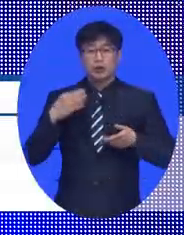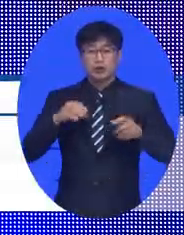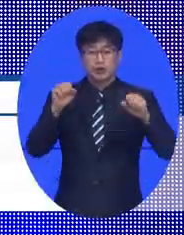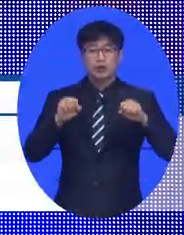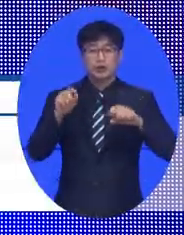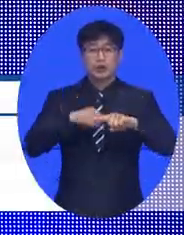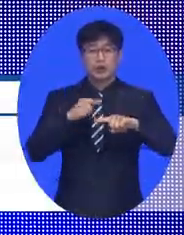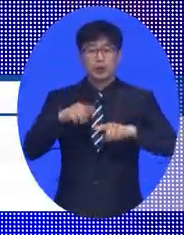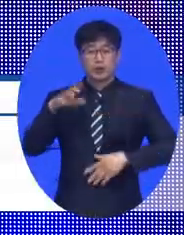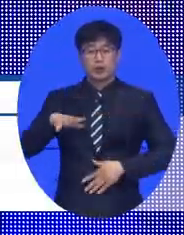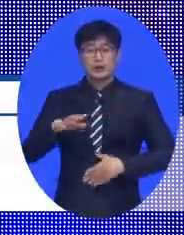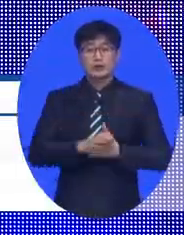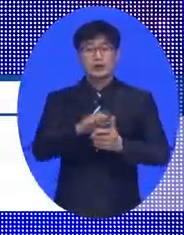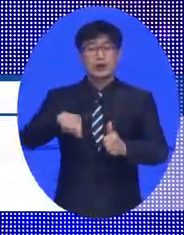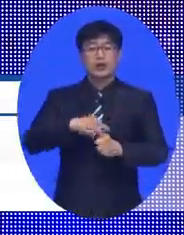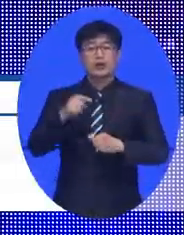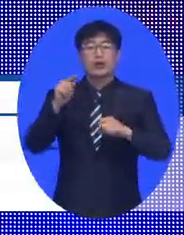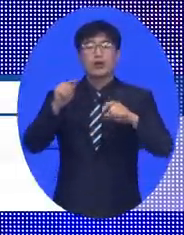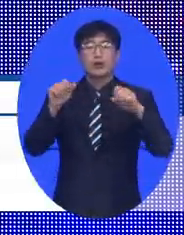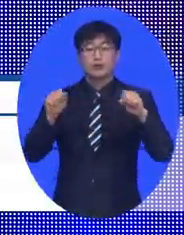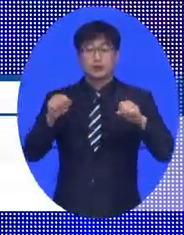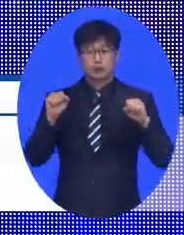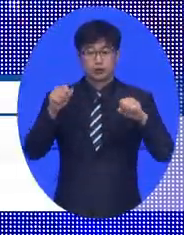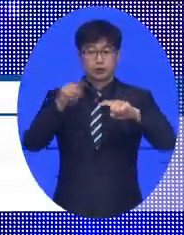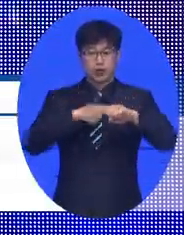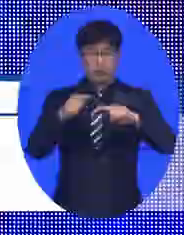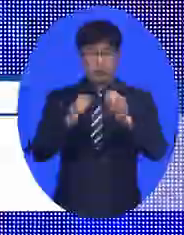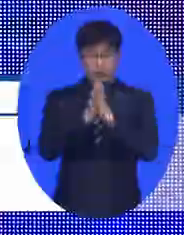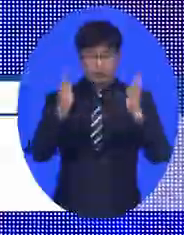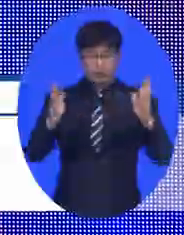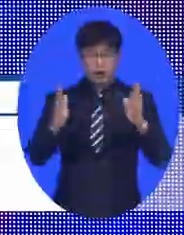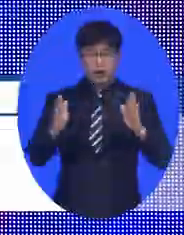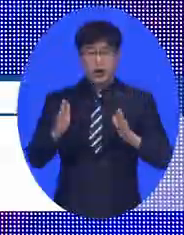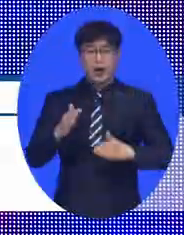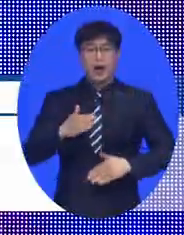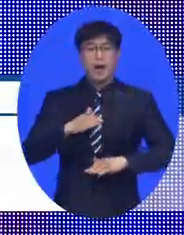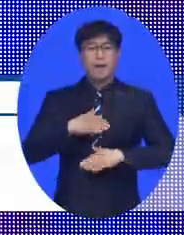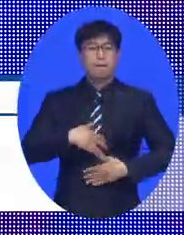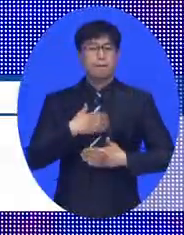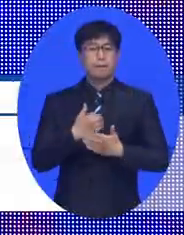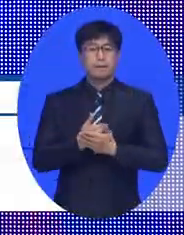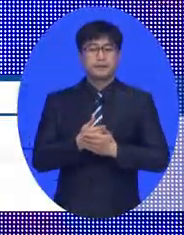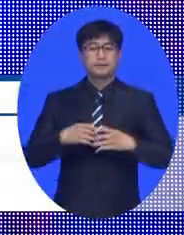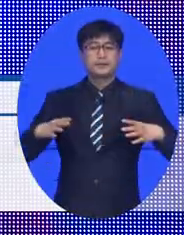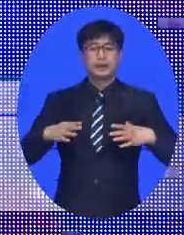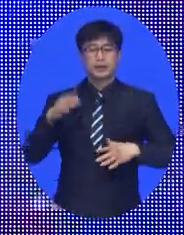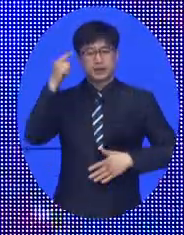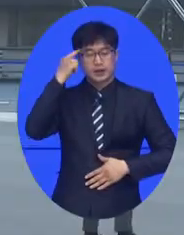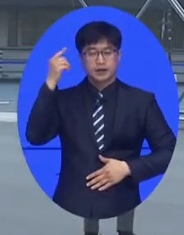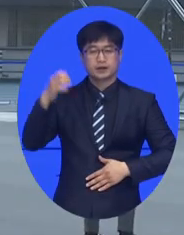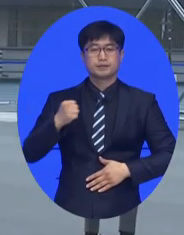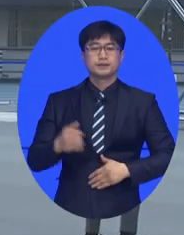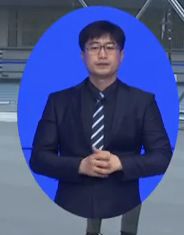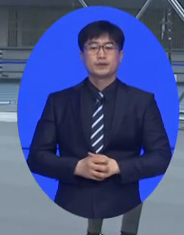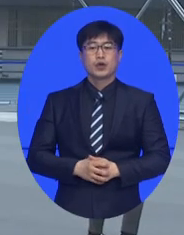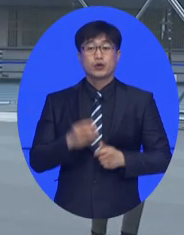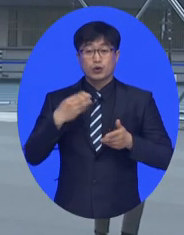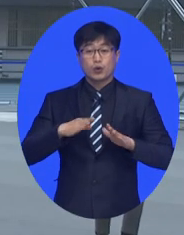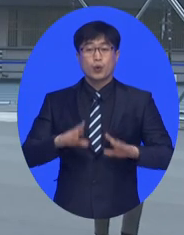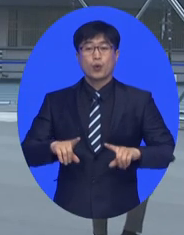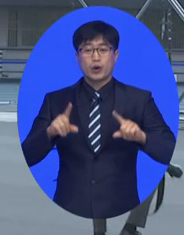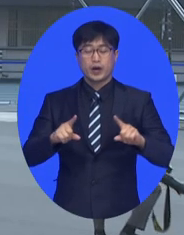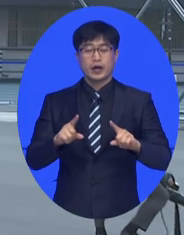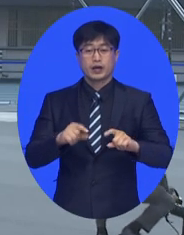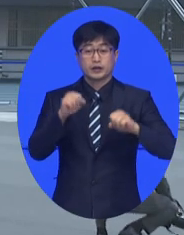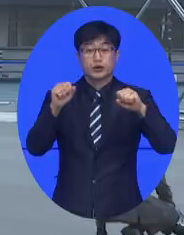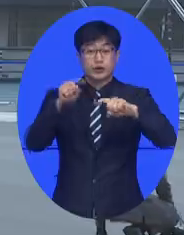친환경 체육대회를 열게 돼서 아주 가슴 뿌듯하고 자랑스럽게 생각을 합니다. 경기도는 올해